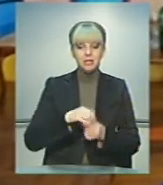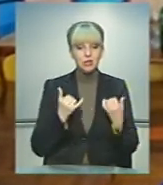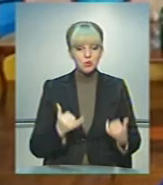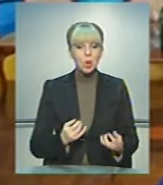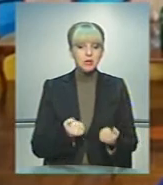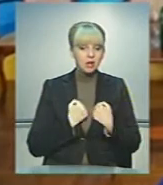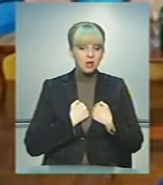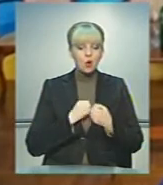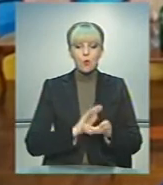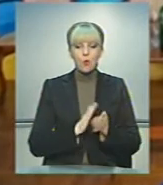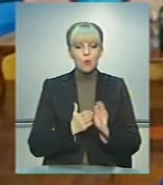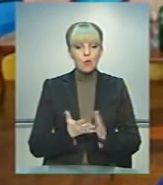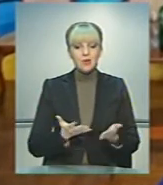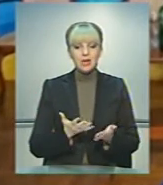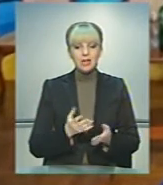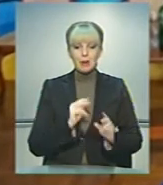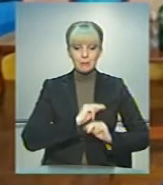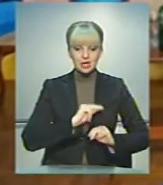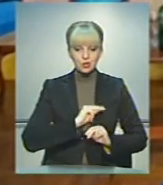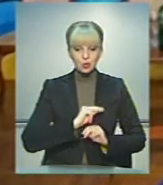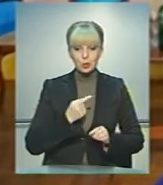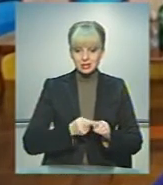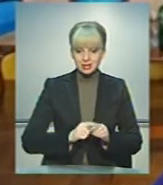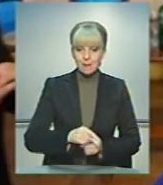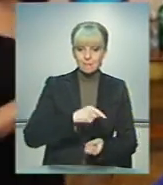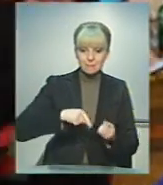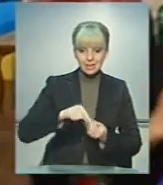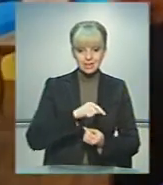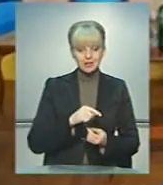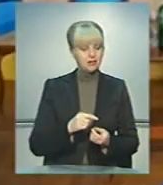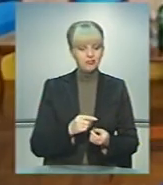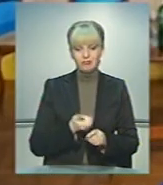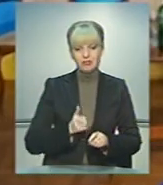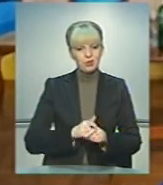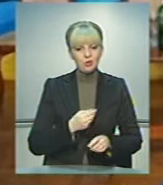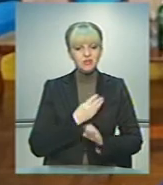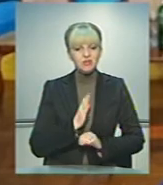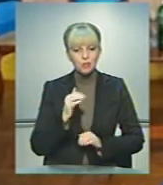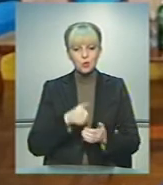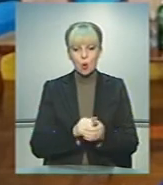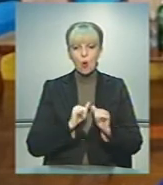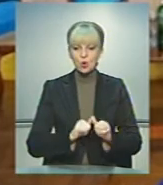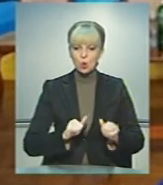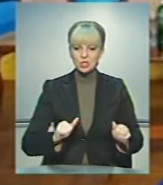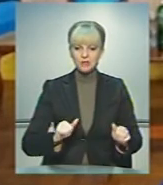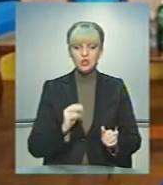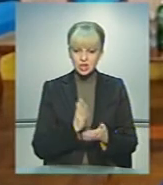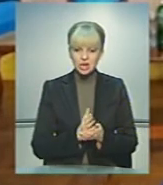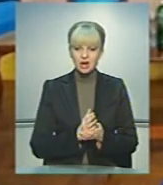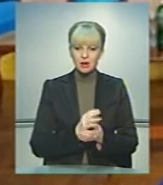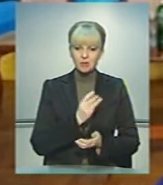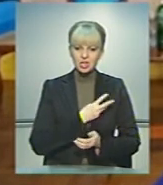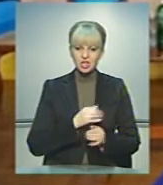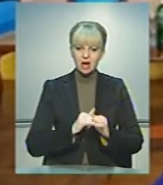на жаль, умови, в яких працює цей бізнес, не дуже стимулюють до розвитку. Чи є бажання